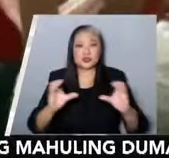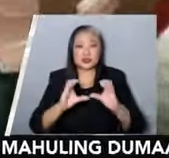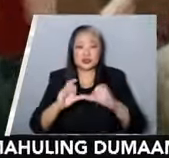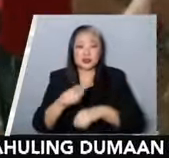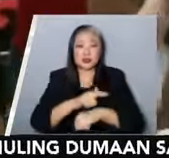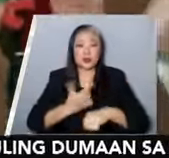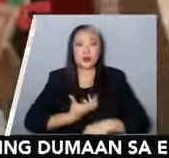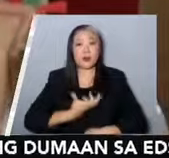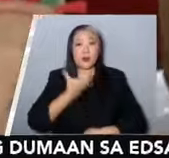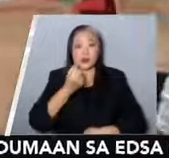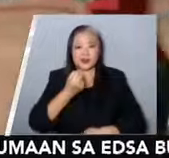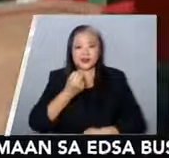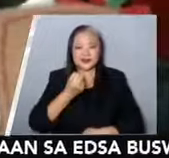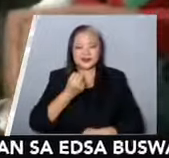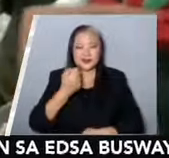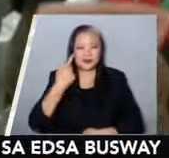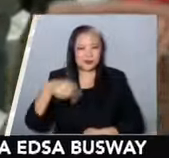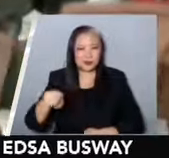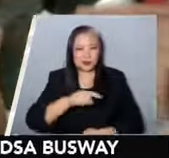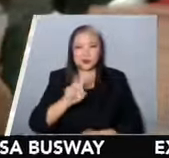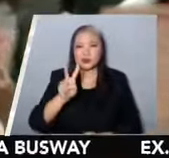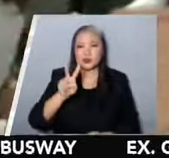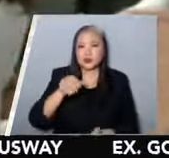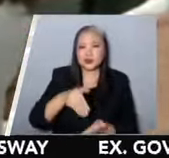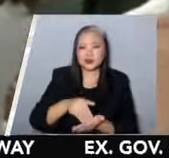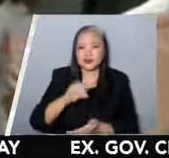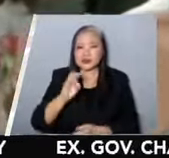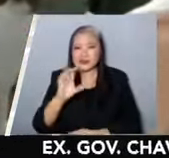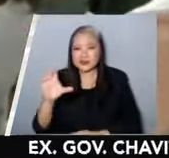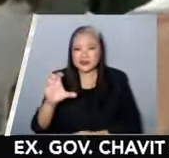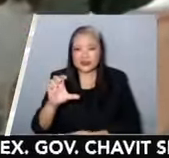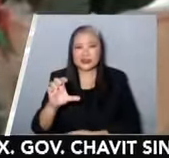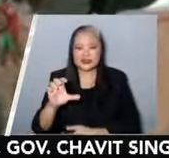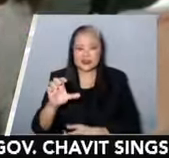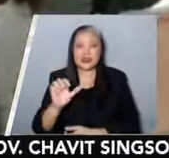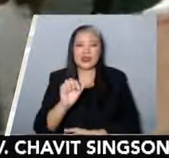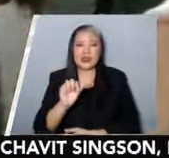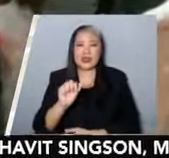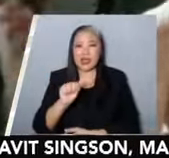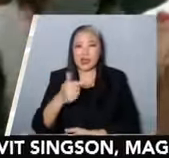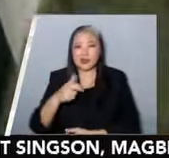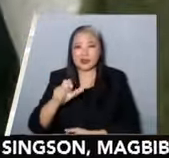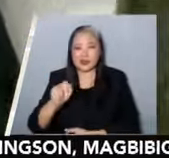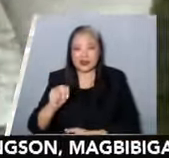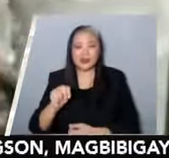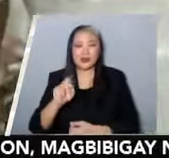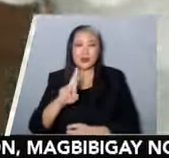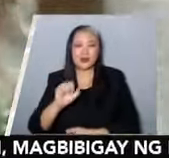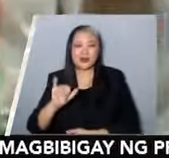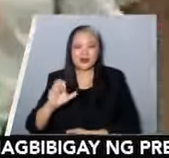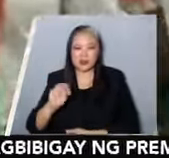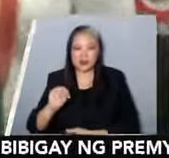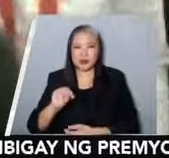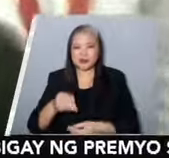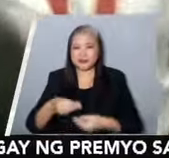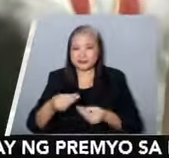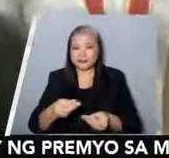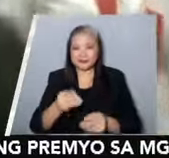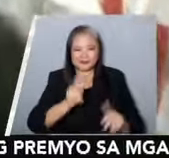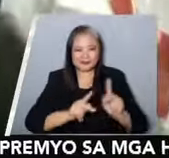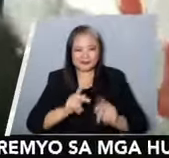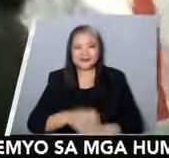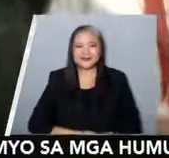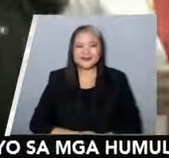CLOA sa may 2,700 agrarian reform beneficiaries sa Negros Occidental. Ito ang unang balita.